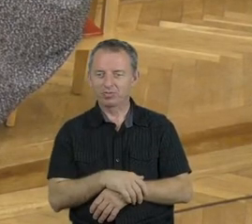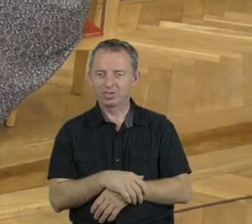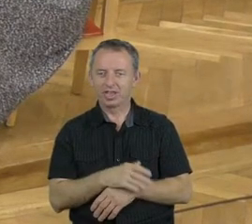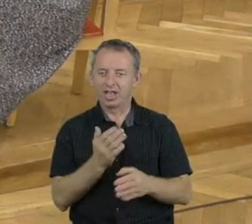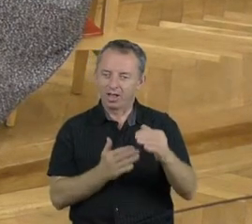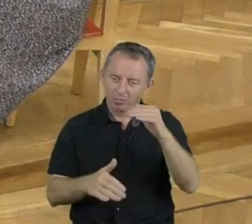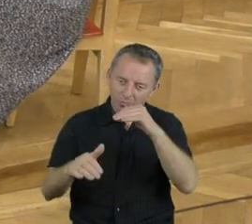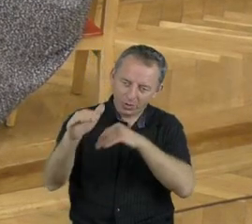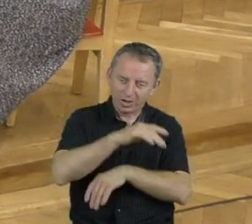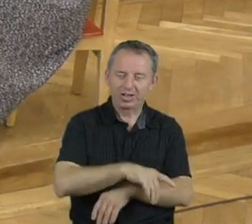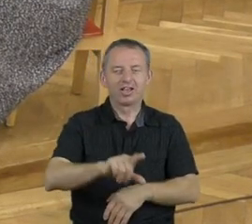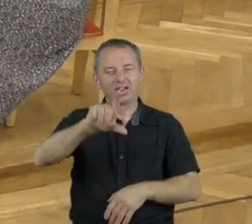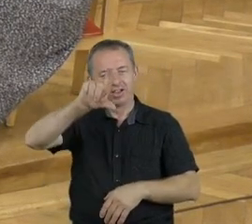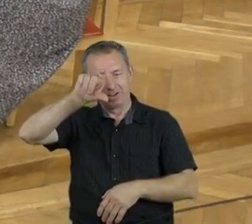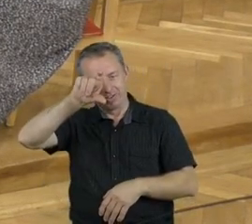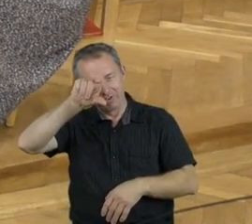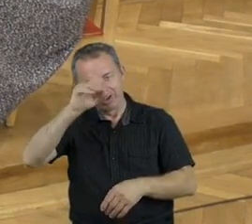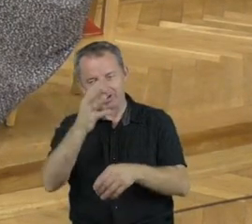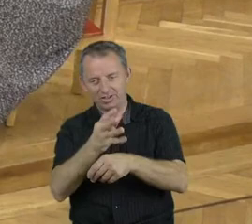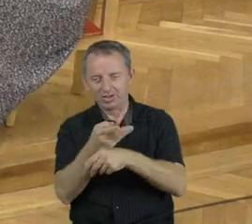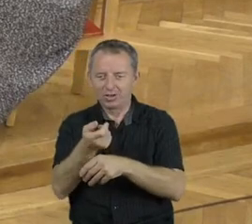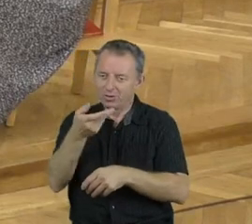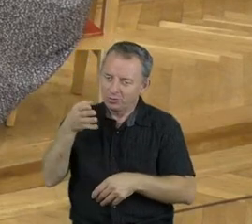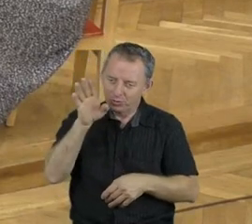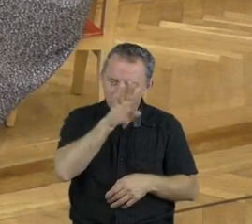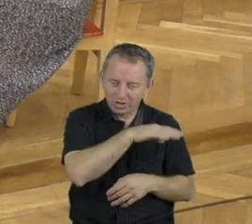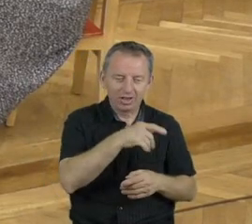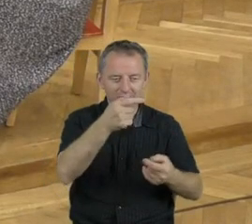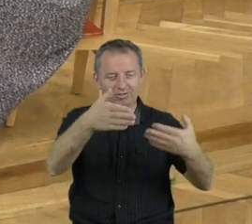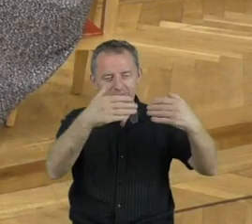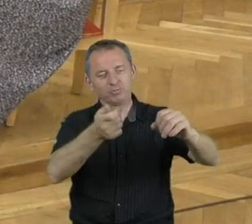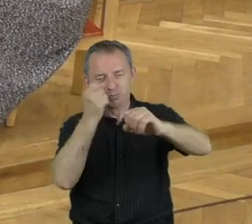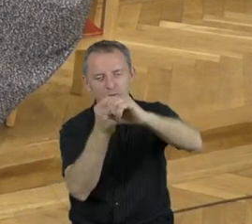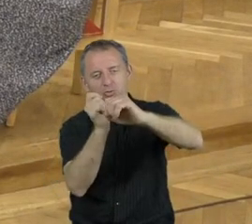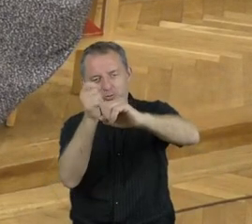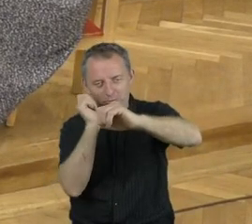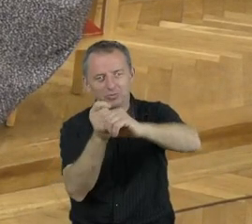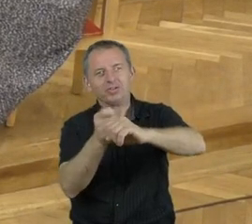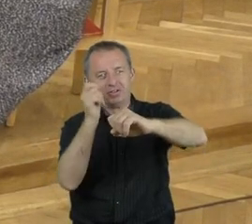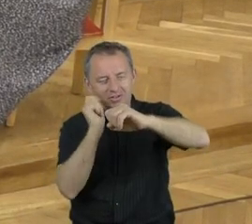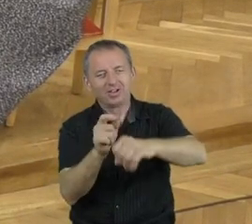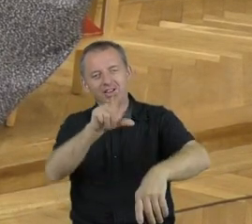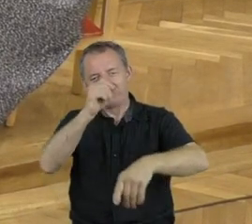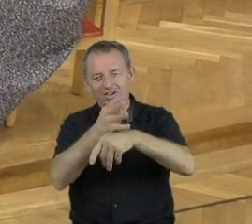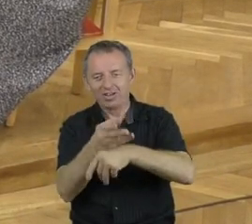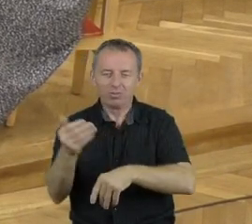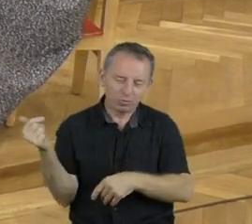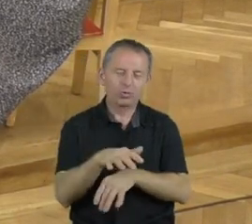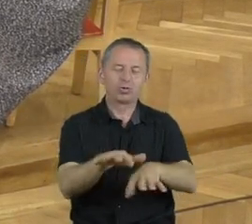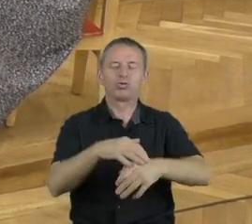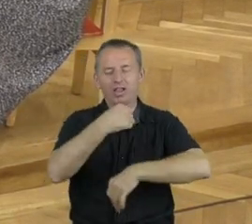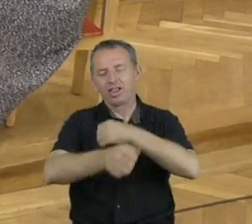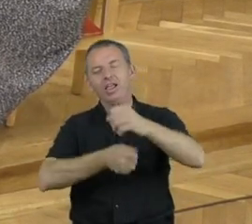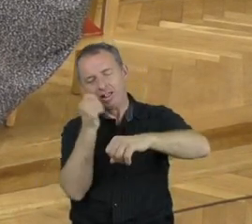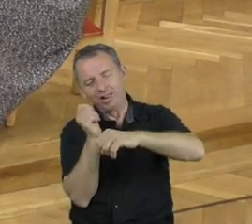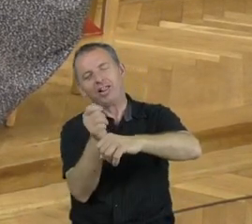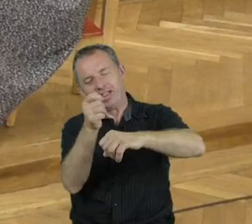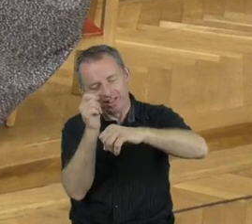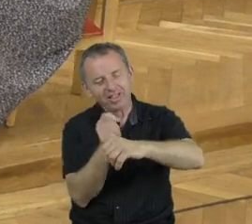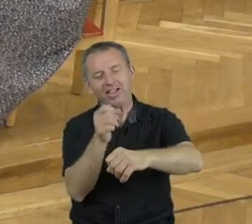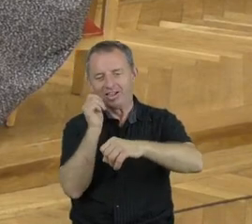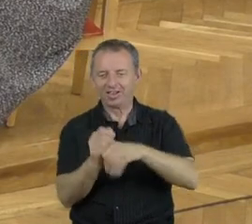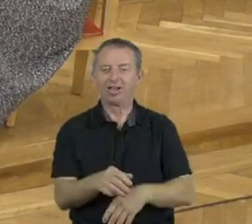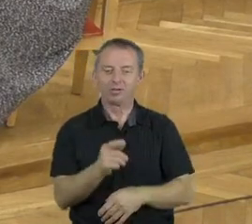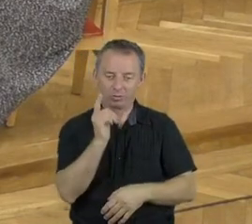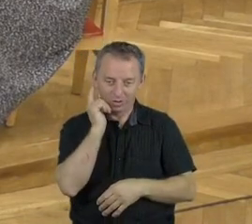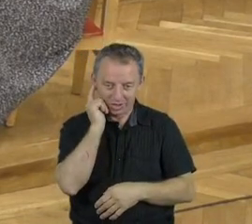Ponad 240 gwoździ było w takiej furtce. Strasznie dużo musiał się tam nabiegać. No i